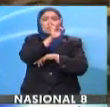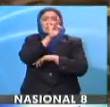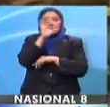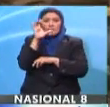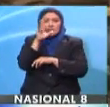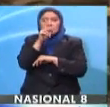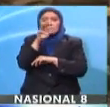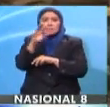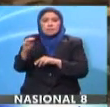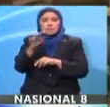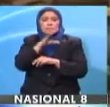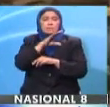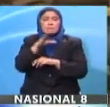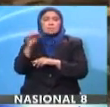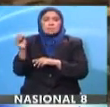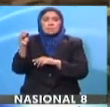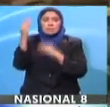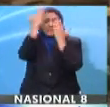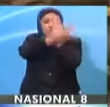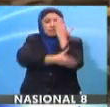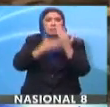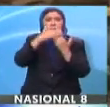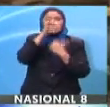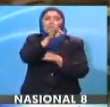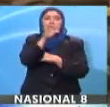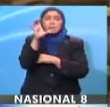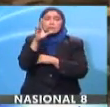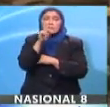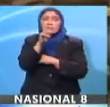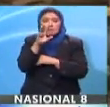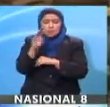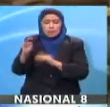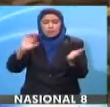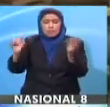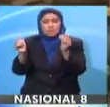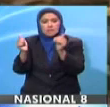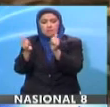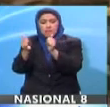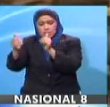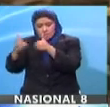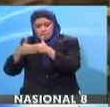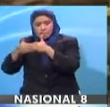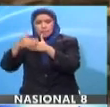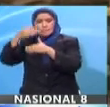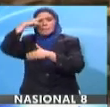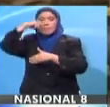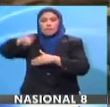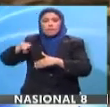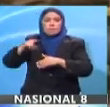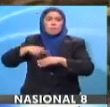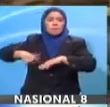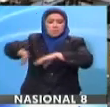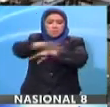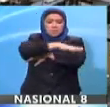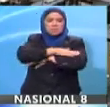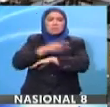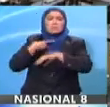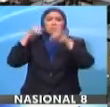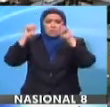k Semenanjung 700 KM dengan Thailand dan perairan kita juga boleh